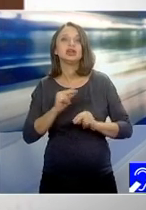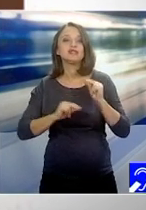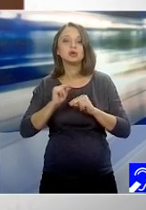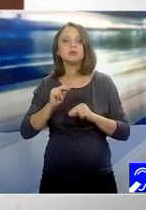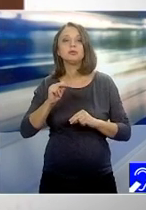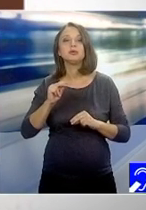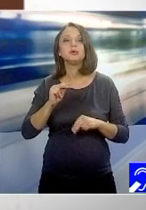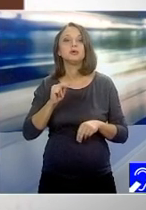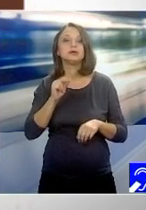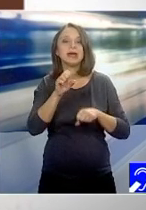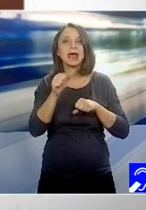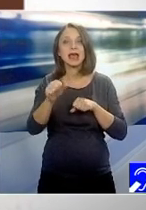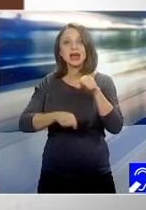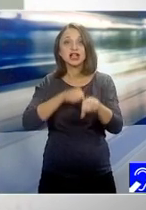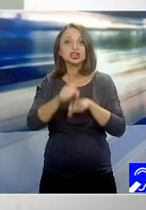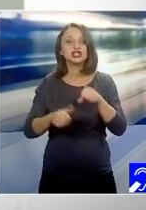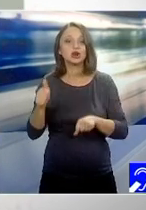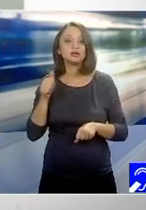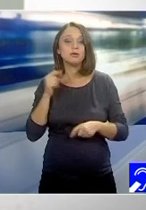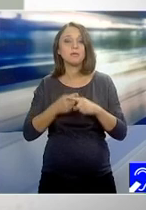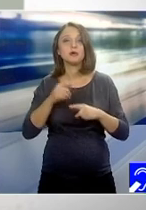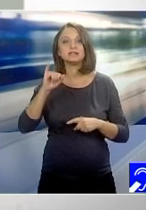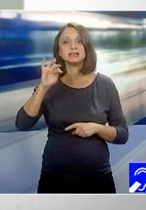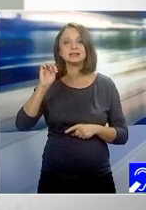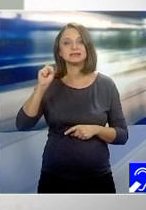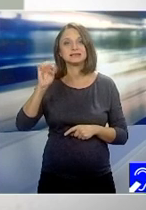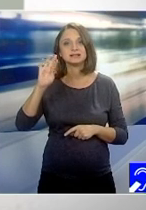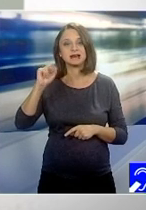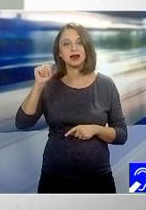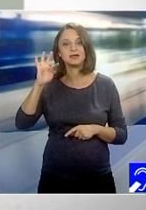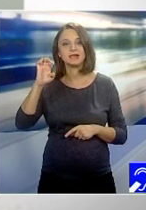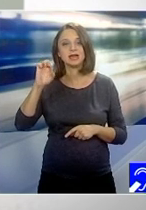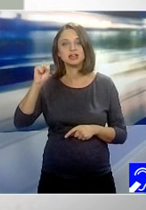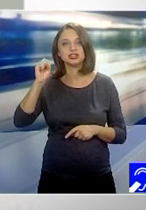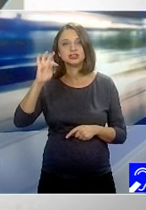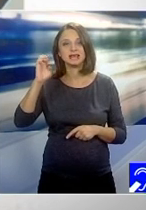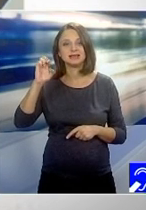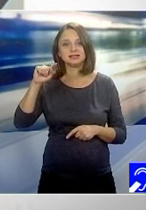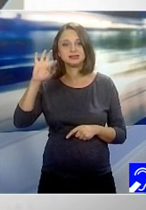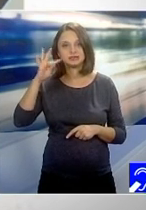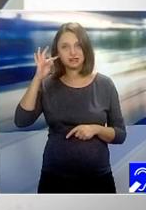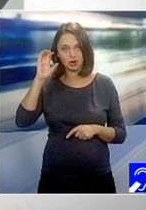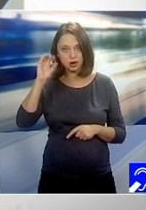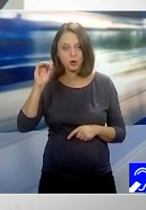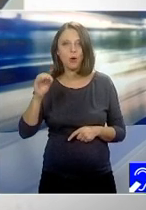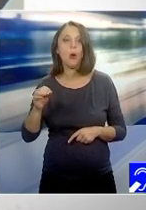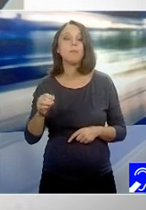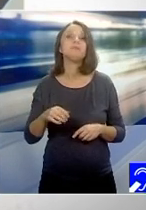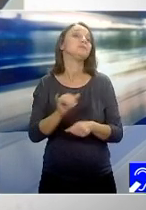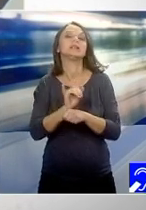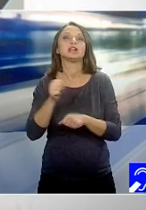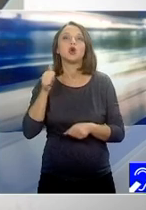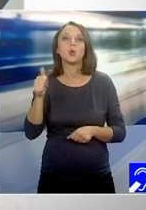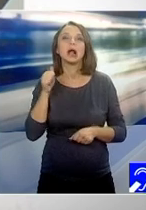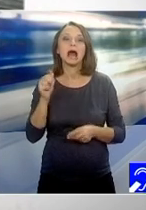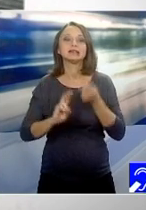regăsit! Bine ai revenit! Și domnului Strată Ștețco, inspector șef al Gărzii Forestiere Cluj. Bună ziua! Bine v-am găsit! Și bine ați revenit